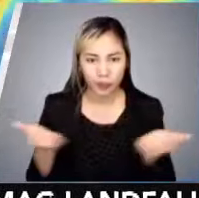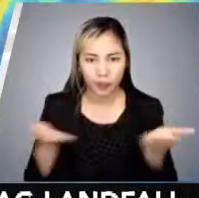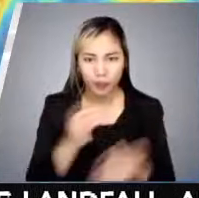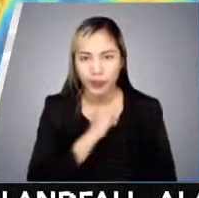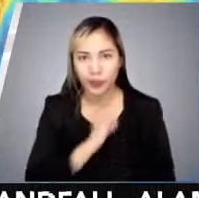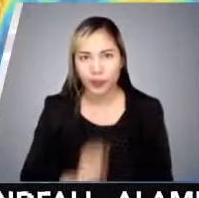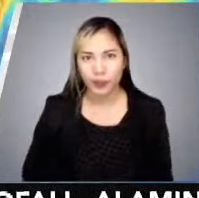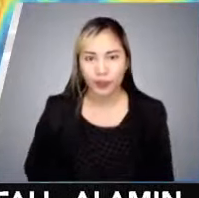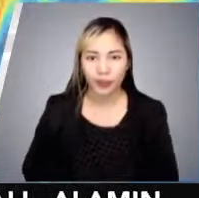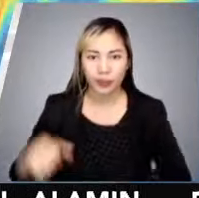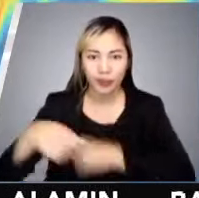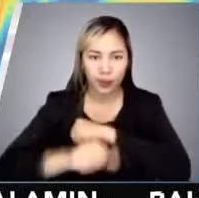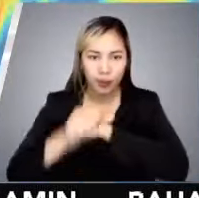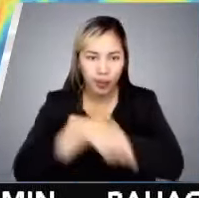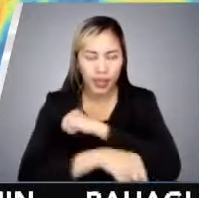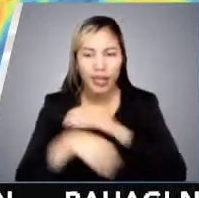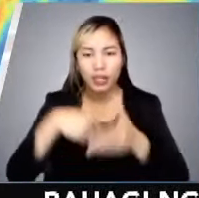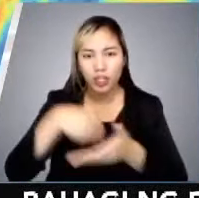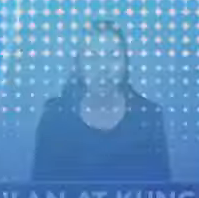na 24 oras.